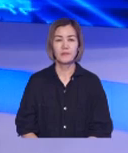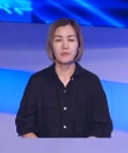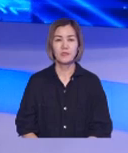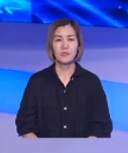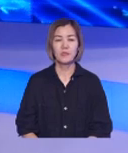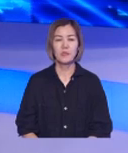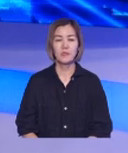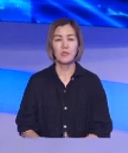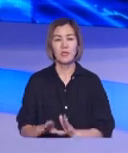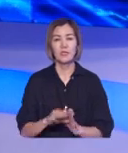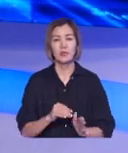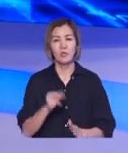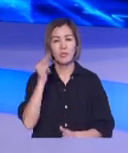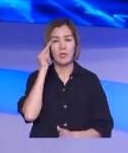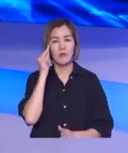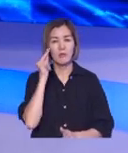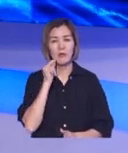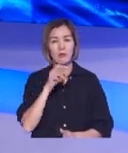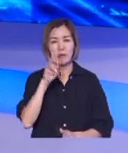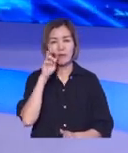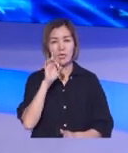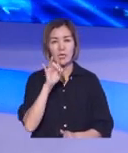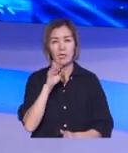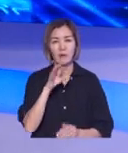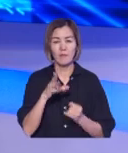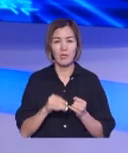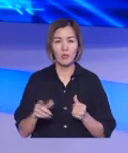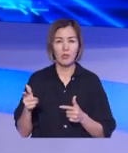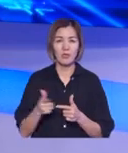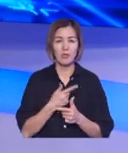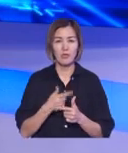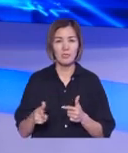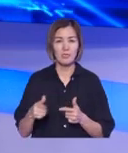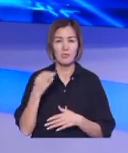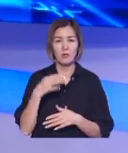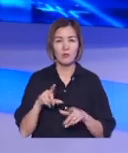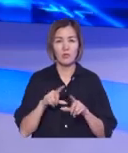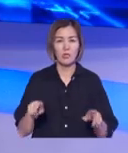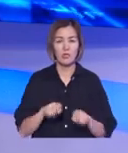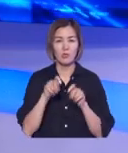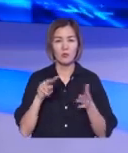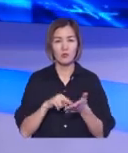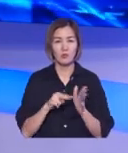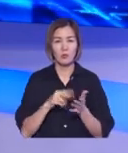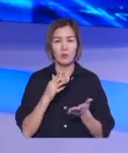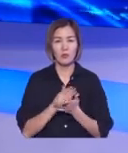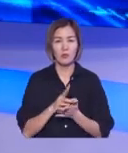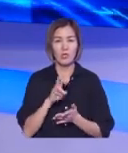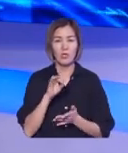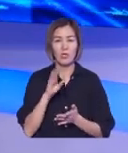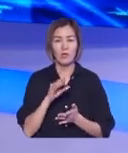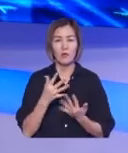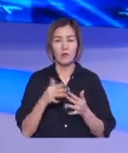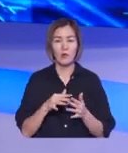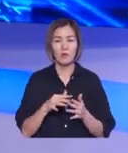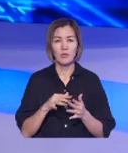Бұған қоса депутаттар Қытай елімен Райымбек ауданы арасында логистикалық орталық ашуды да жоспарлап отыр. Ол үшін Нарынқол ауылында бекет